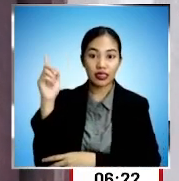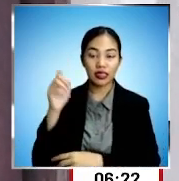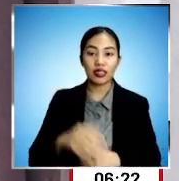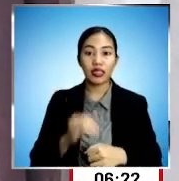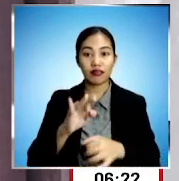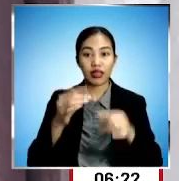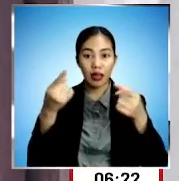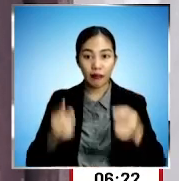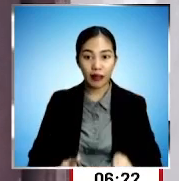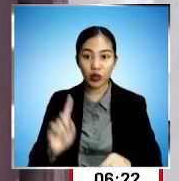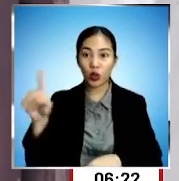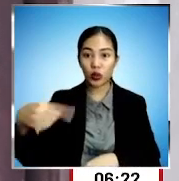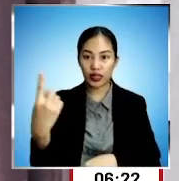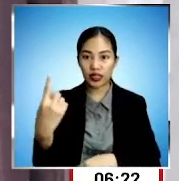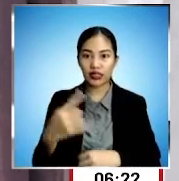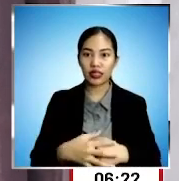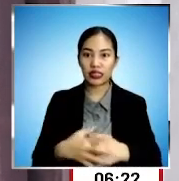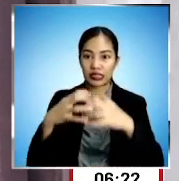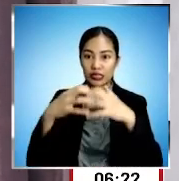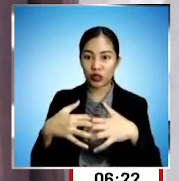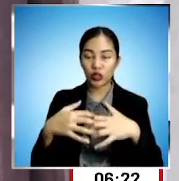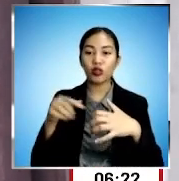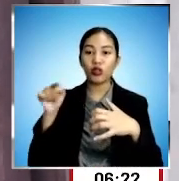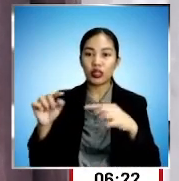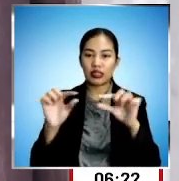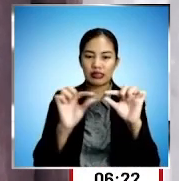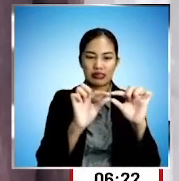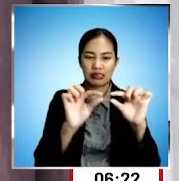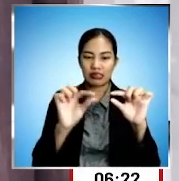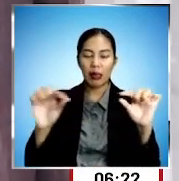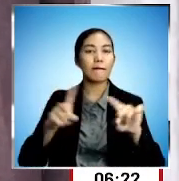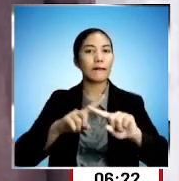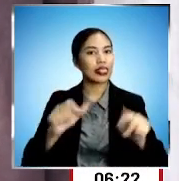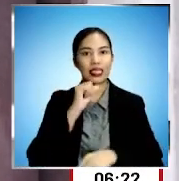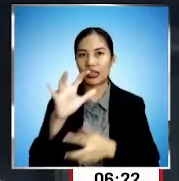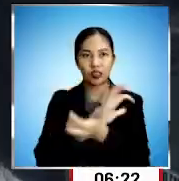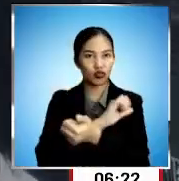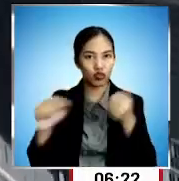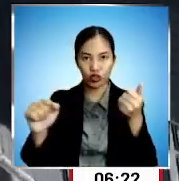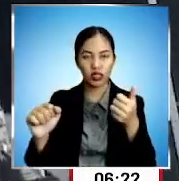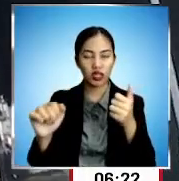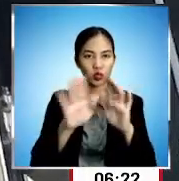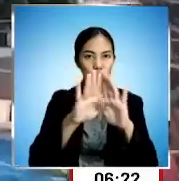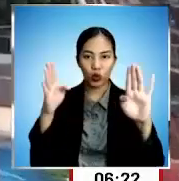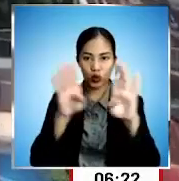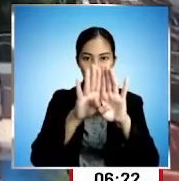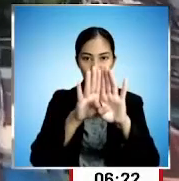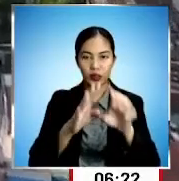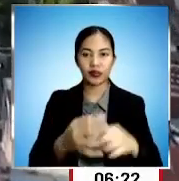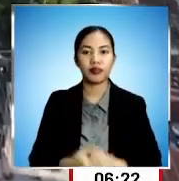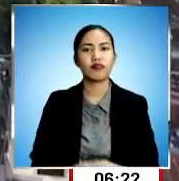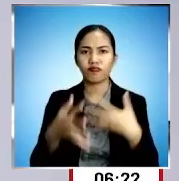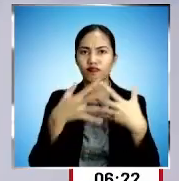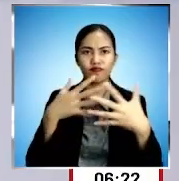dito bibigay. Yung sealant lang ang bibigay. Pero hindi masisira yung buong door. Mapabuilding man o bahay, pwede